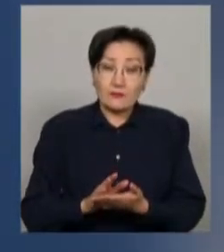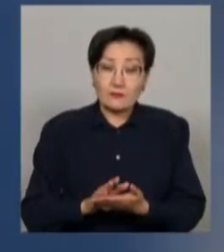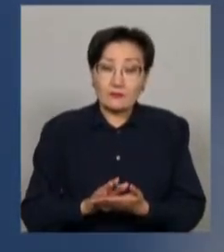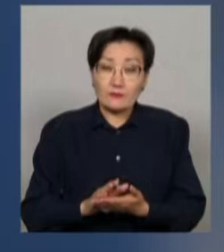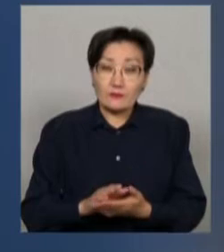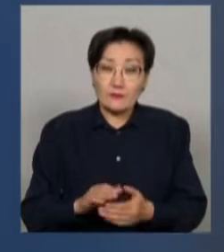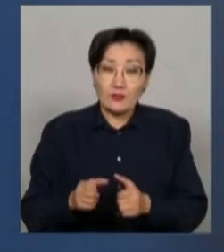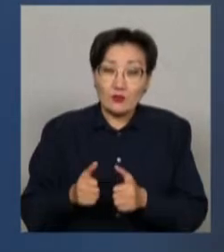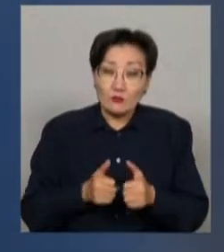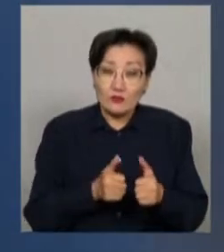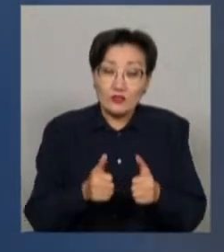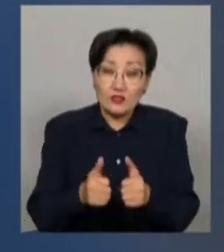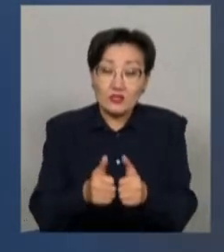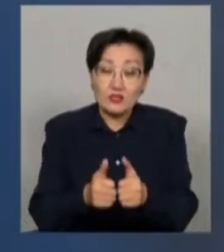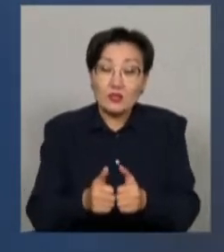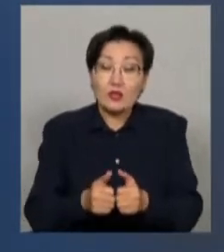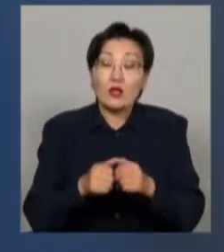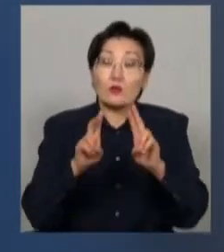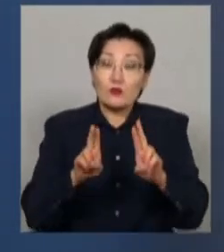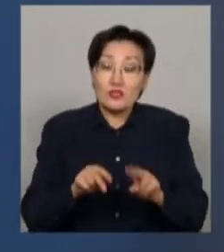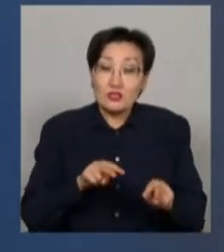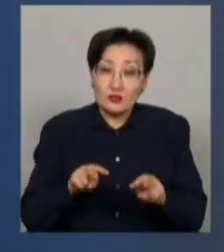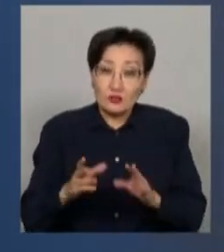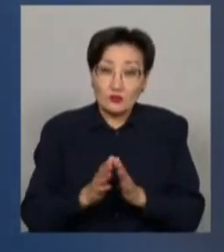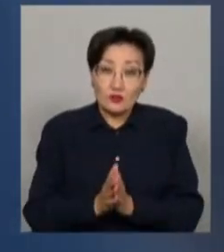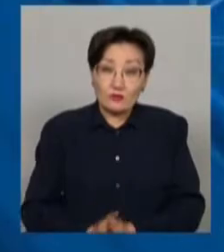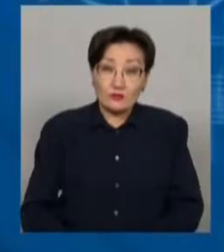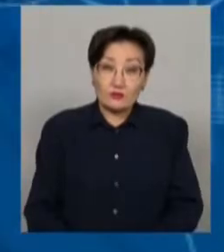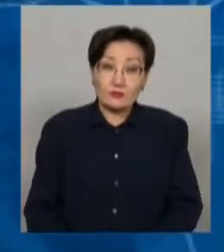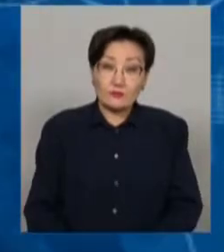басып озу кезінде жолда жүру қағидаларын қатаң сақтауларыңызды сұраймыз.